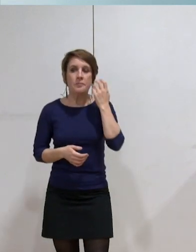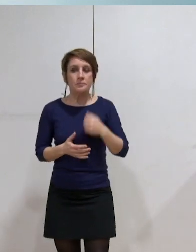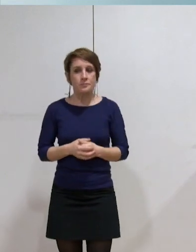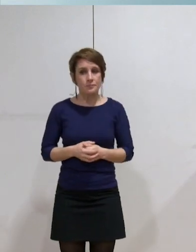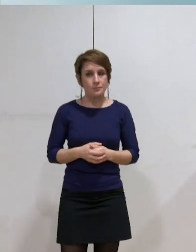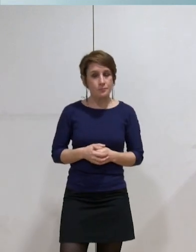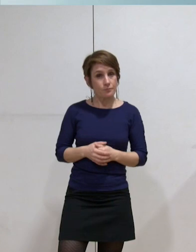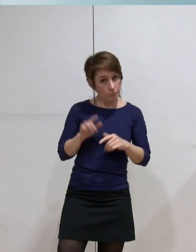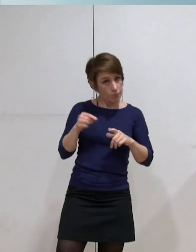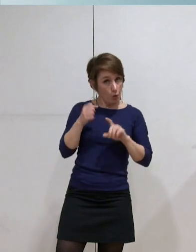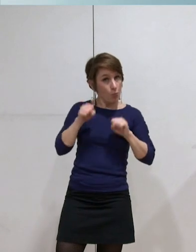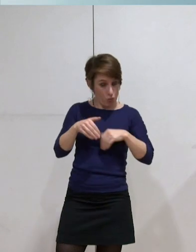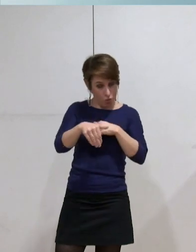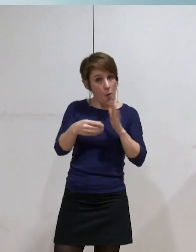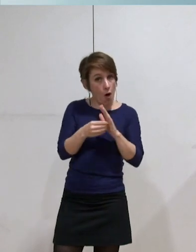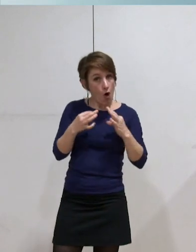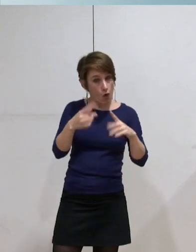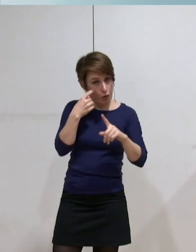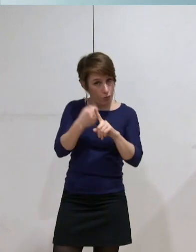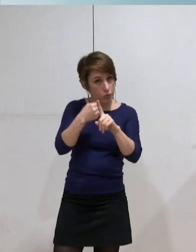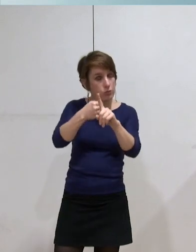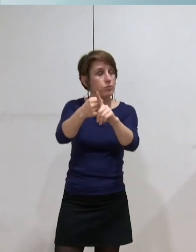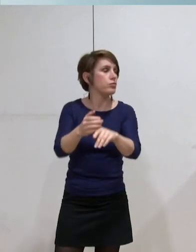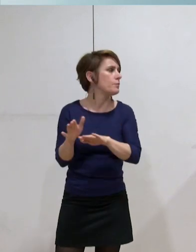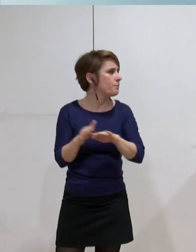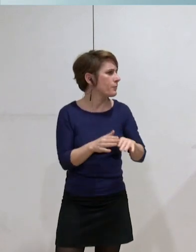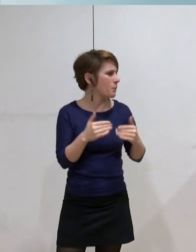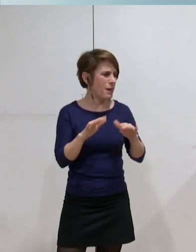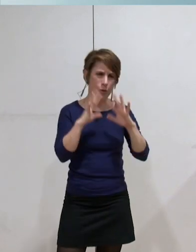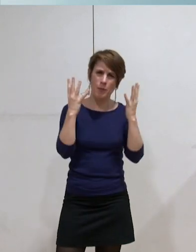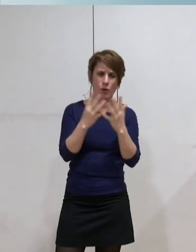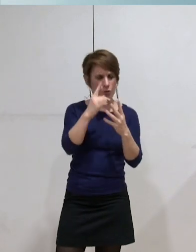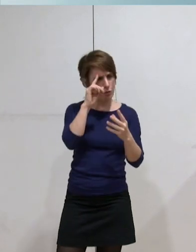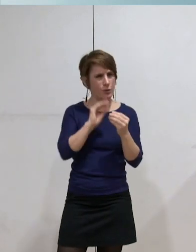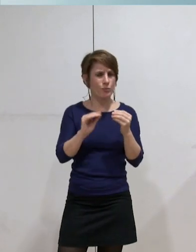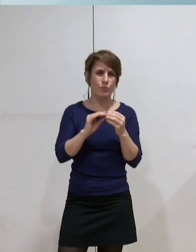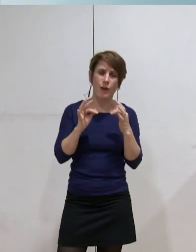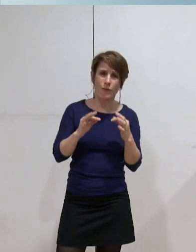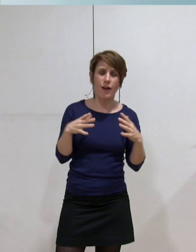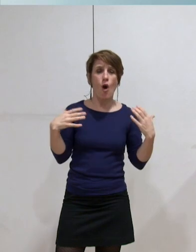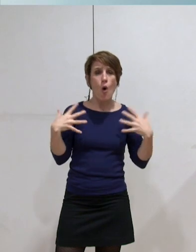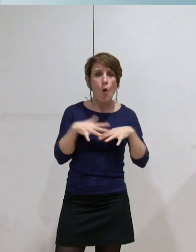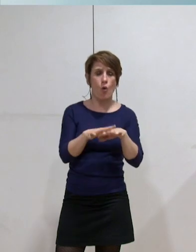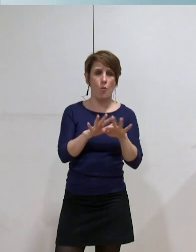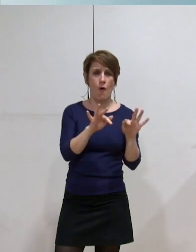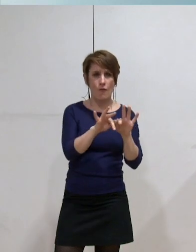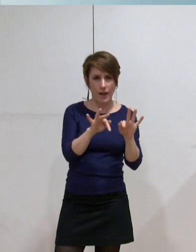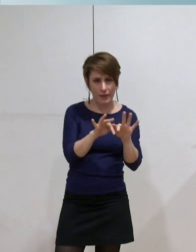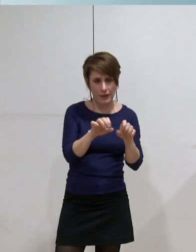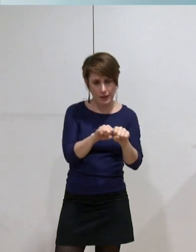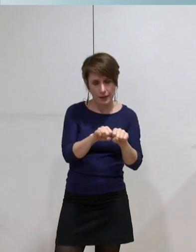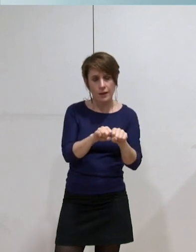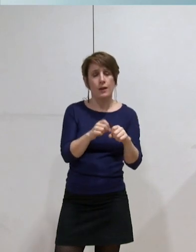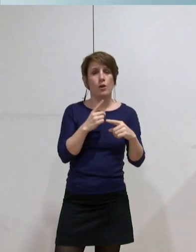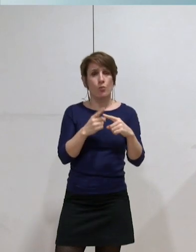d'agir se pose plus globalement la question de la continuité scolaire et du regroupement de fratterie pour la rentrée 2016 car celle-ci car